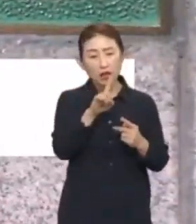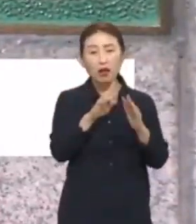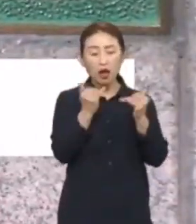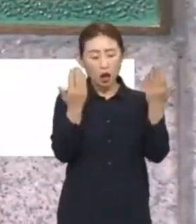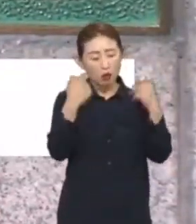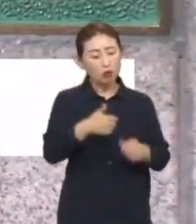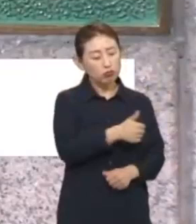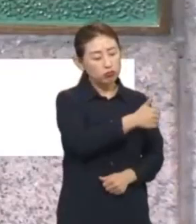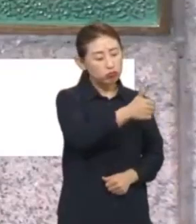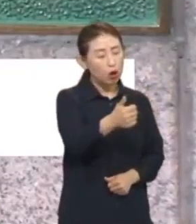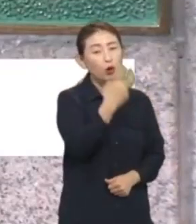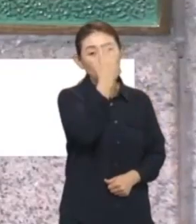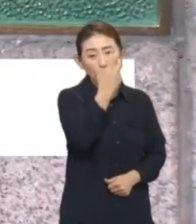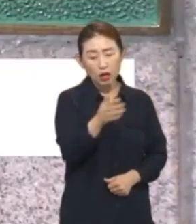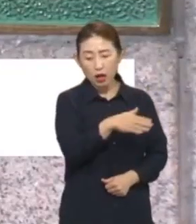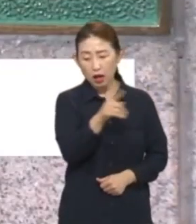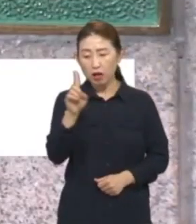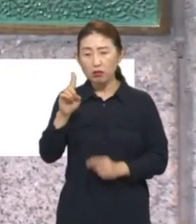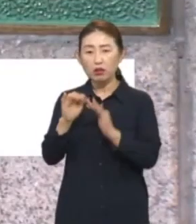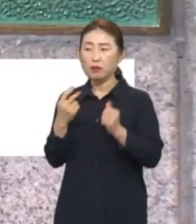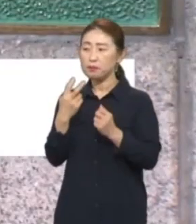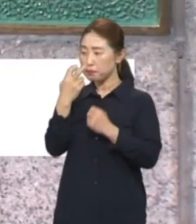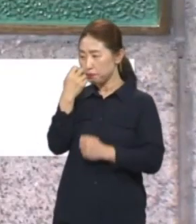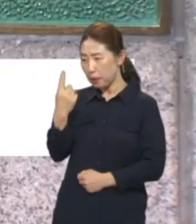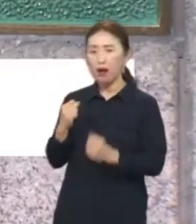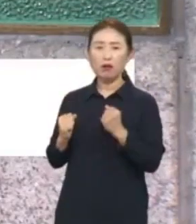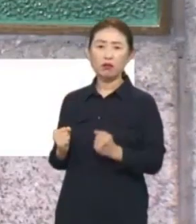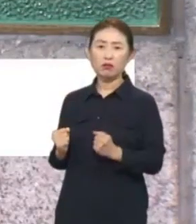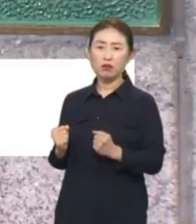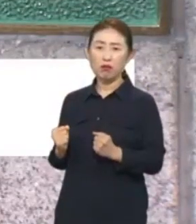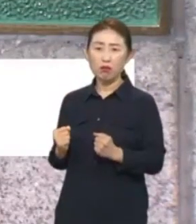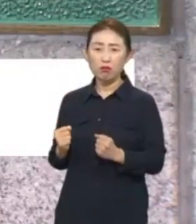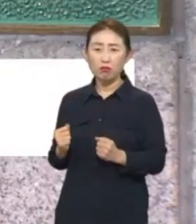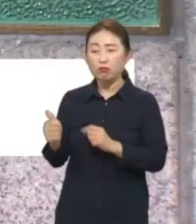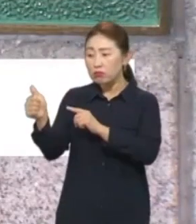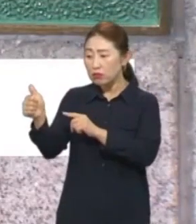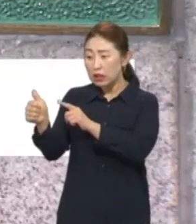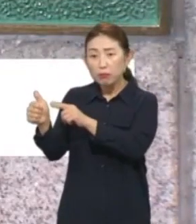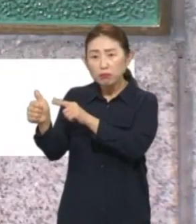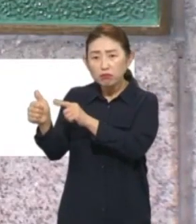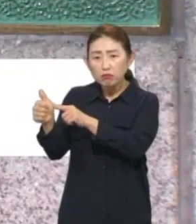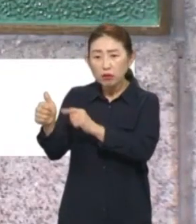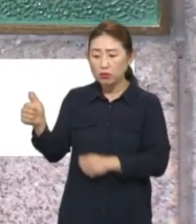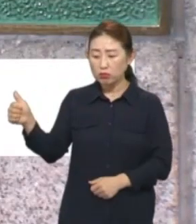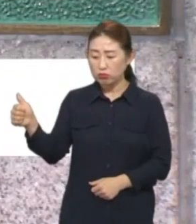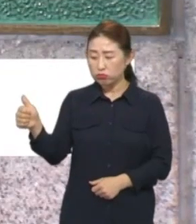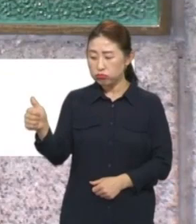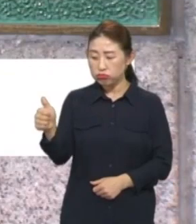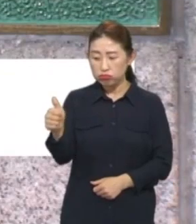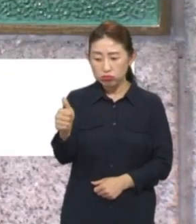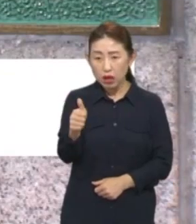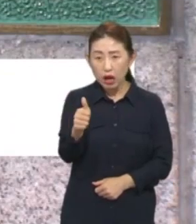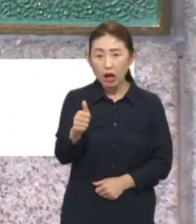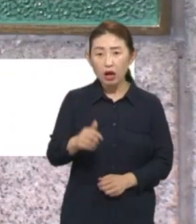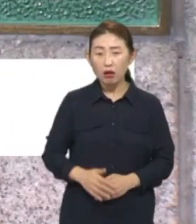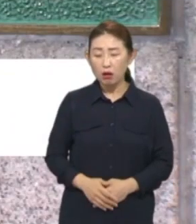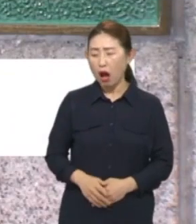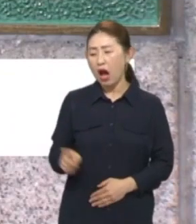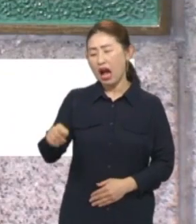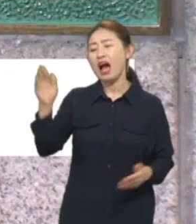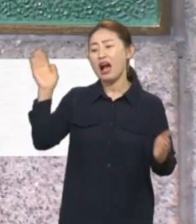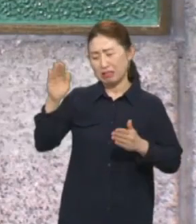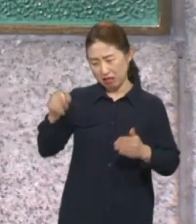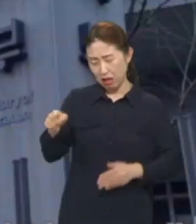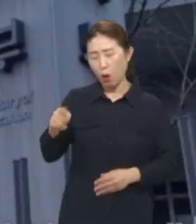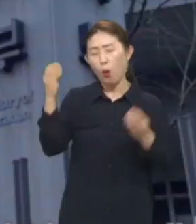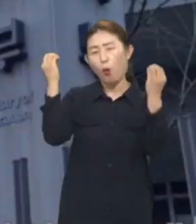분은 계셨대요. 계셨는데 그 피의자 그 사람이 이렇게 지나갈 때 학생으로 오인을